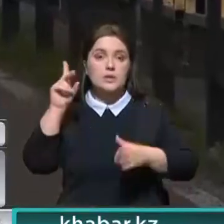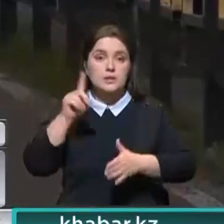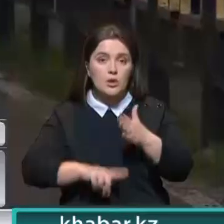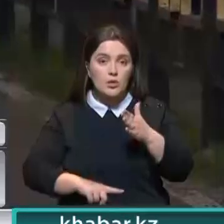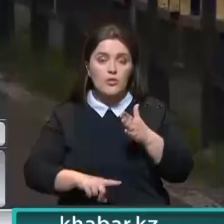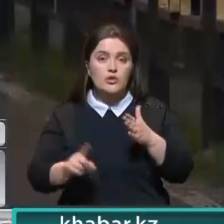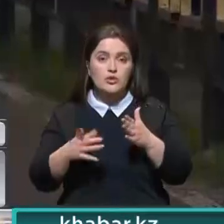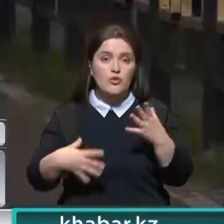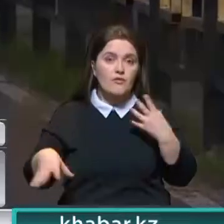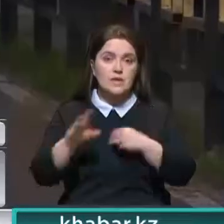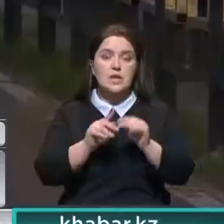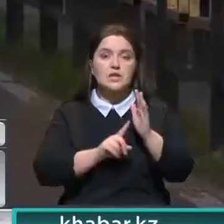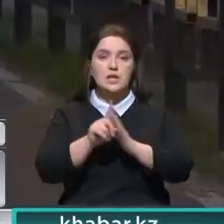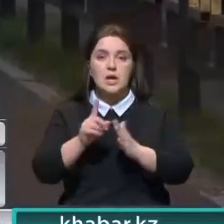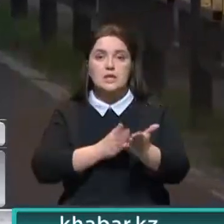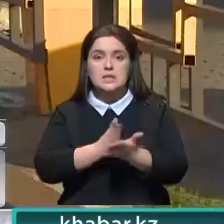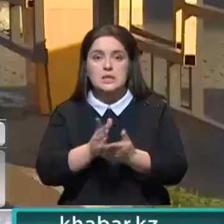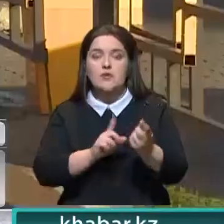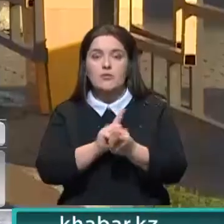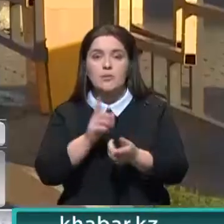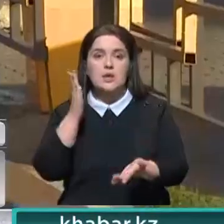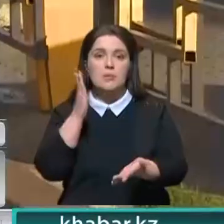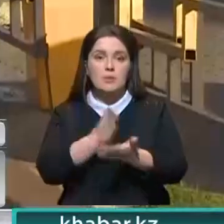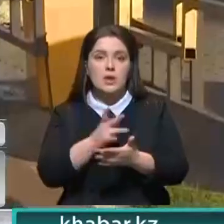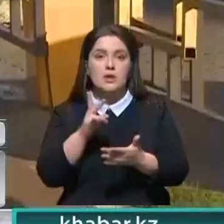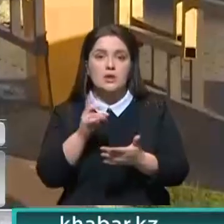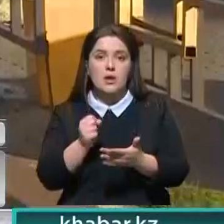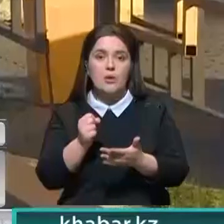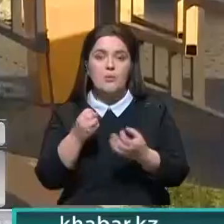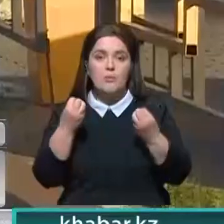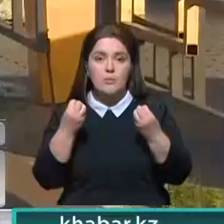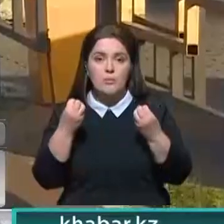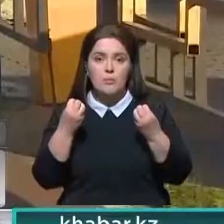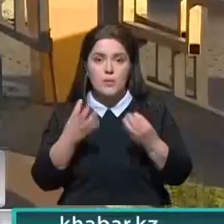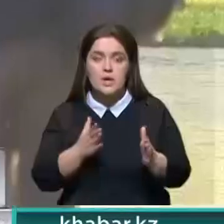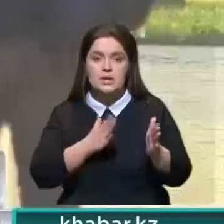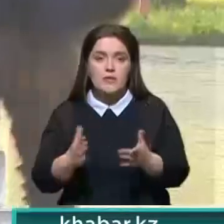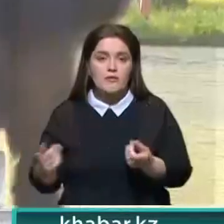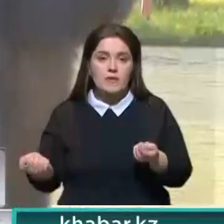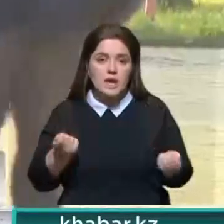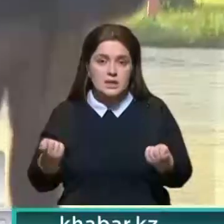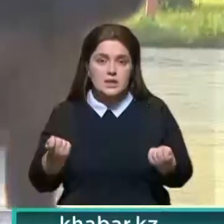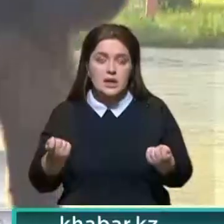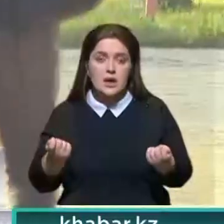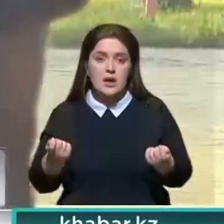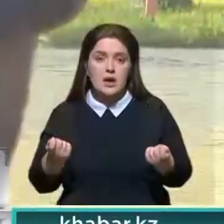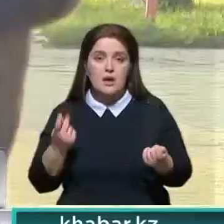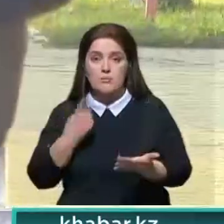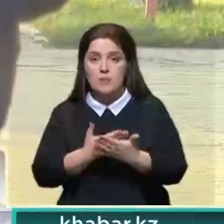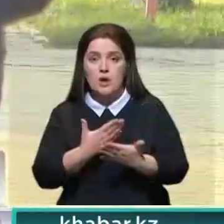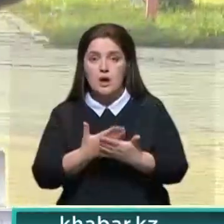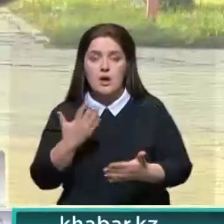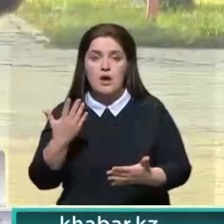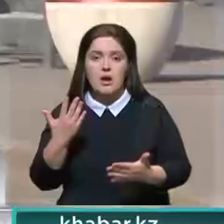того, специалисты уверены, что все начатые политические реформы направлены на упразднение авторитарной системы власти. В частности, это